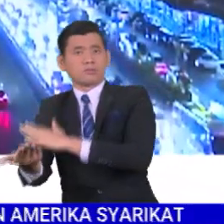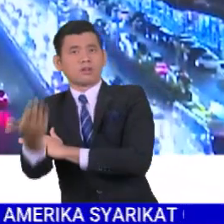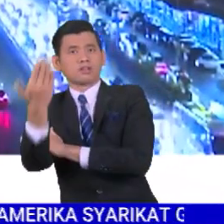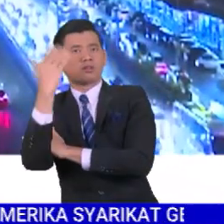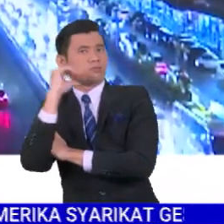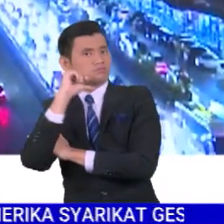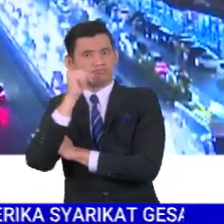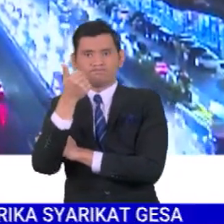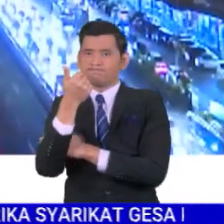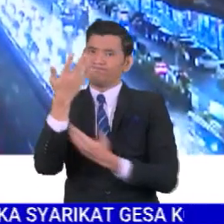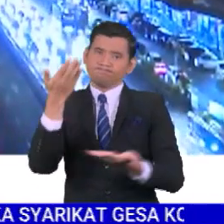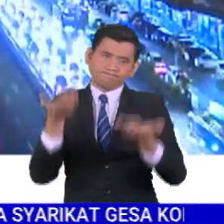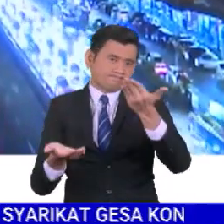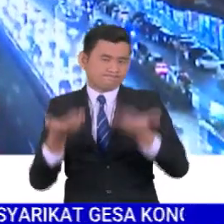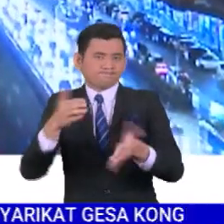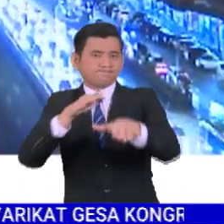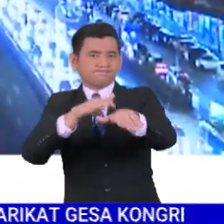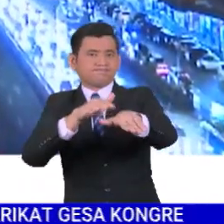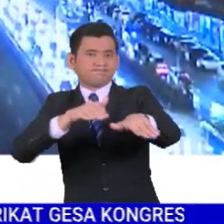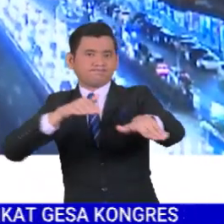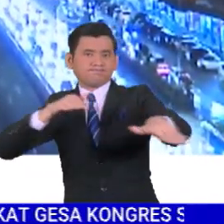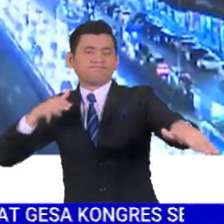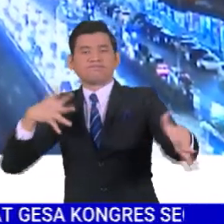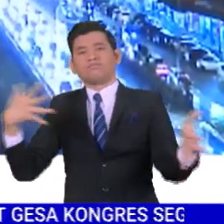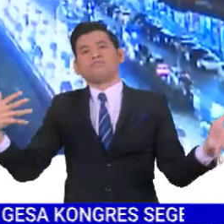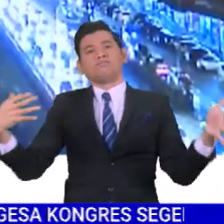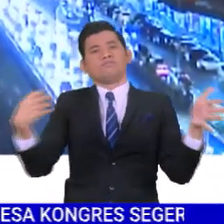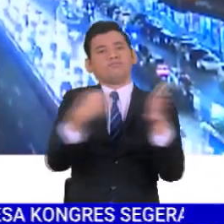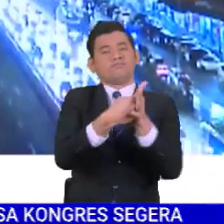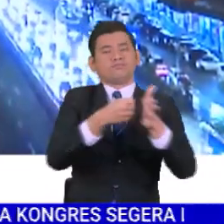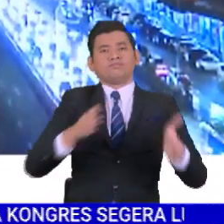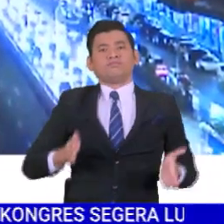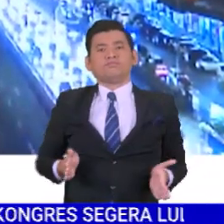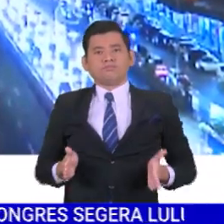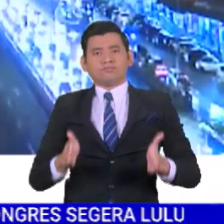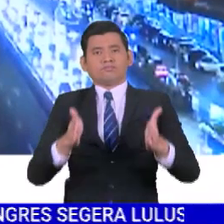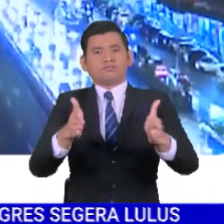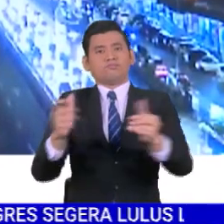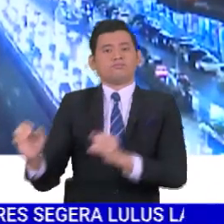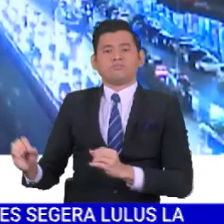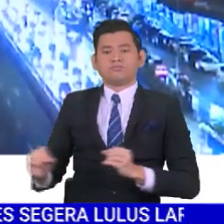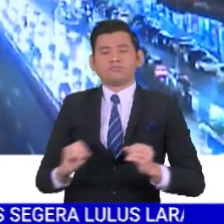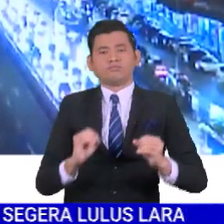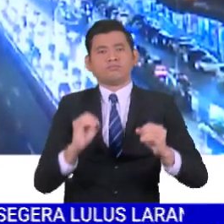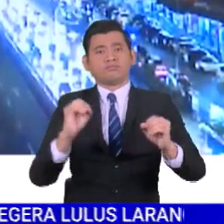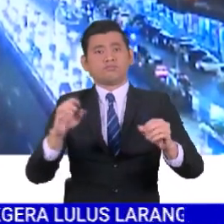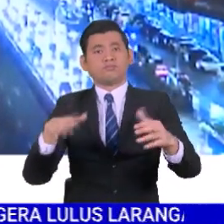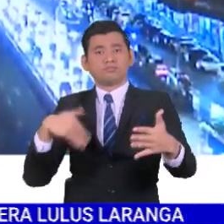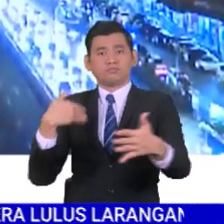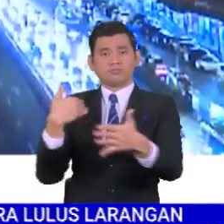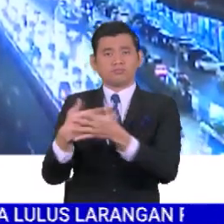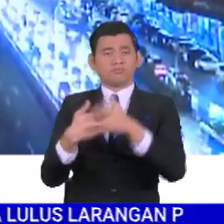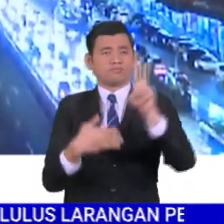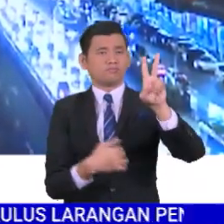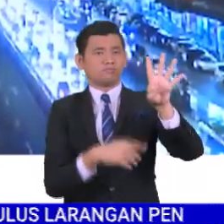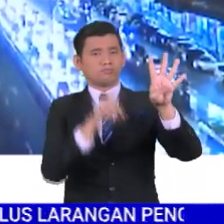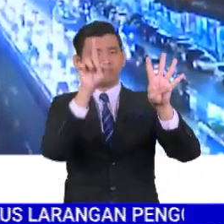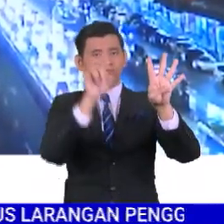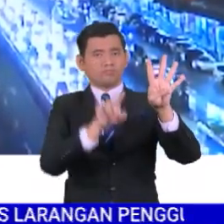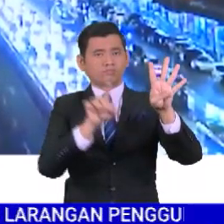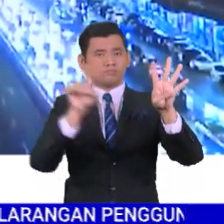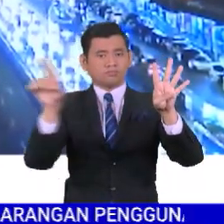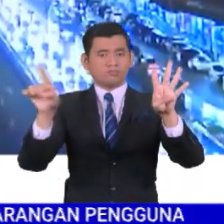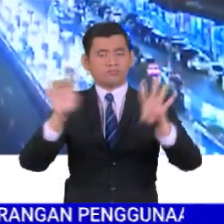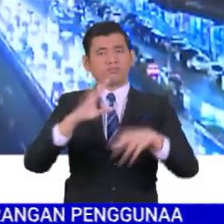besok. Okay, saya juga ingin maklumkan bahawa jumlah kemalangan di lebuh raya sepanjang op selamat ini pada setakat 24 hari bulan ini adalah berjumlah